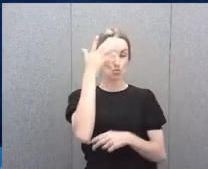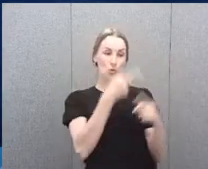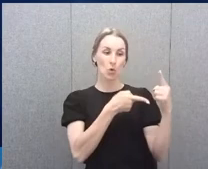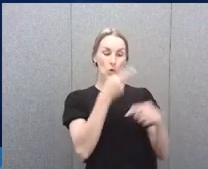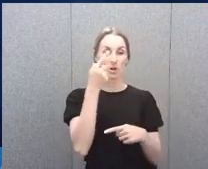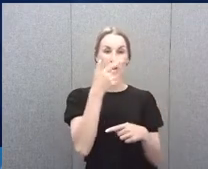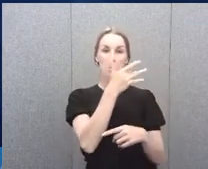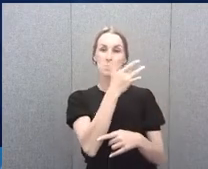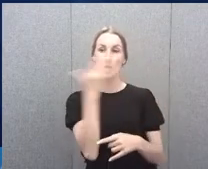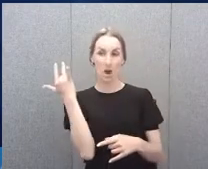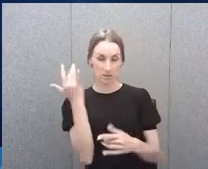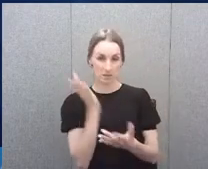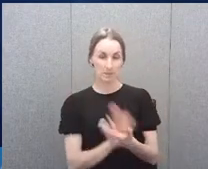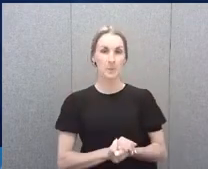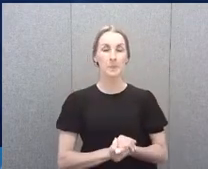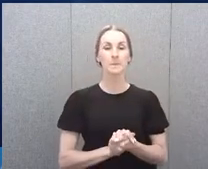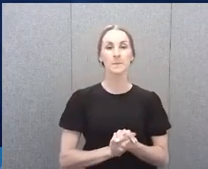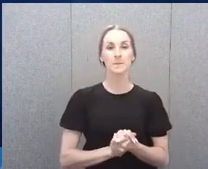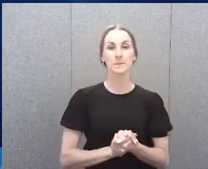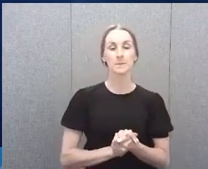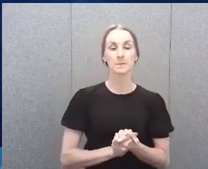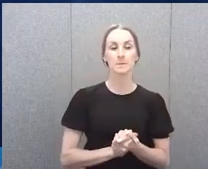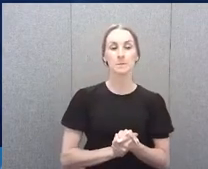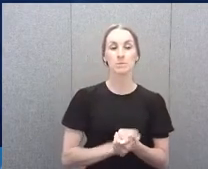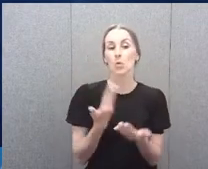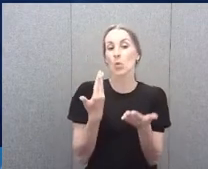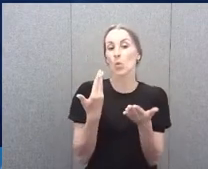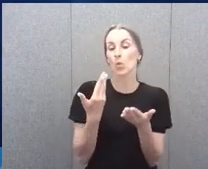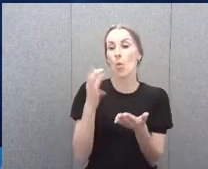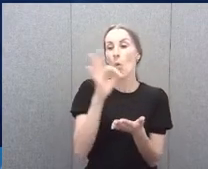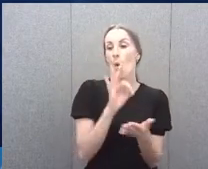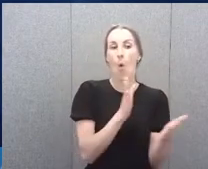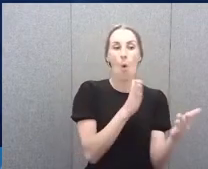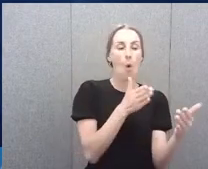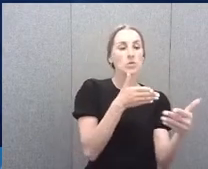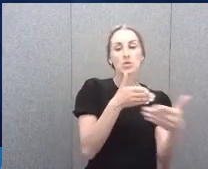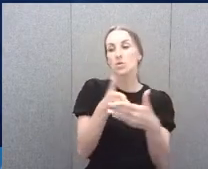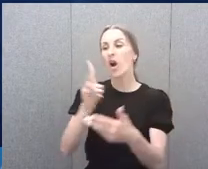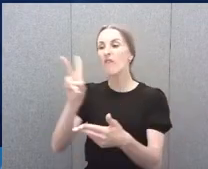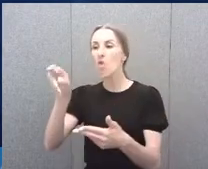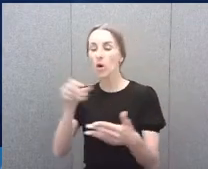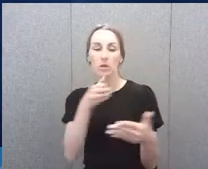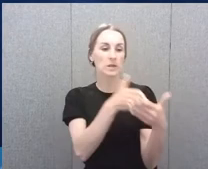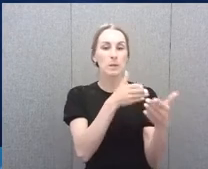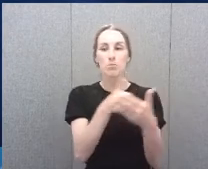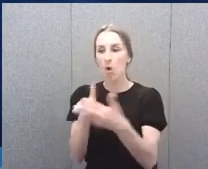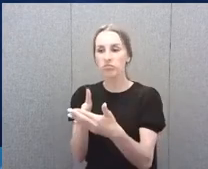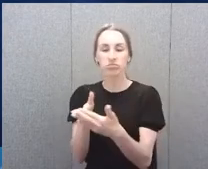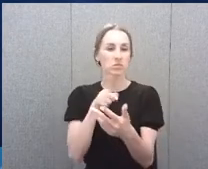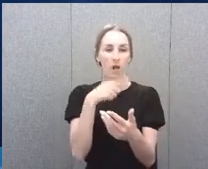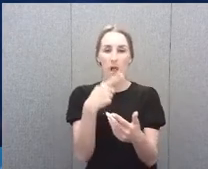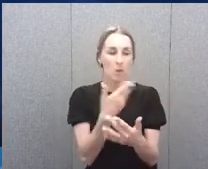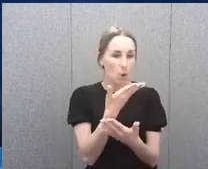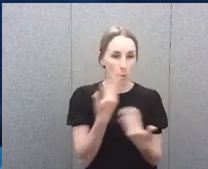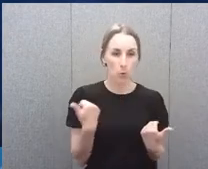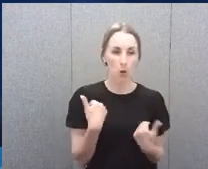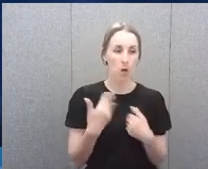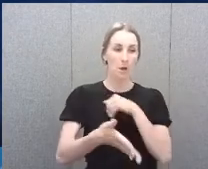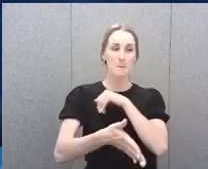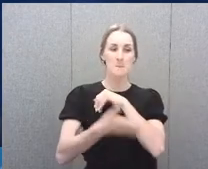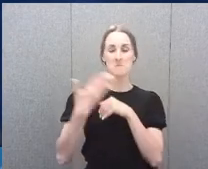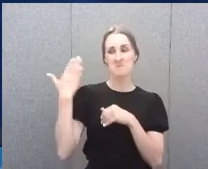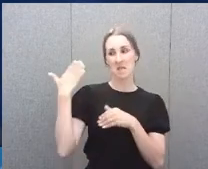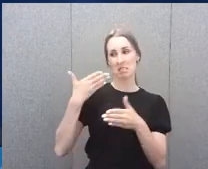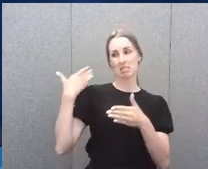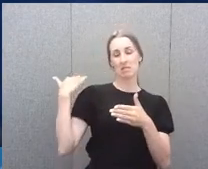нашей политической обстановке, среди наших политических партий, я могу сказать, почему никто не говорит про квоты. Потому что у нас во